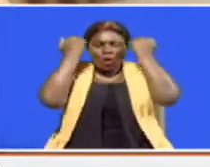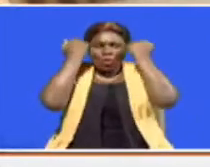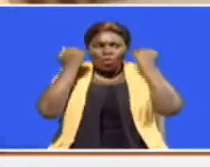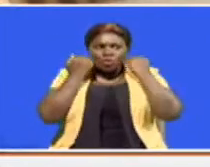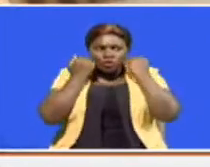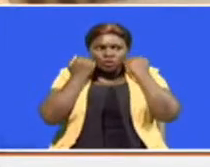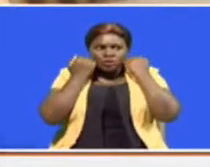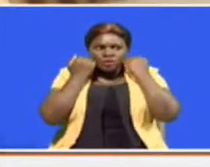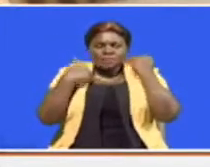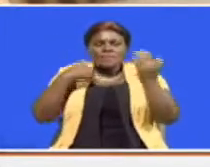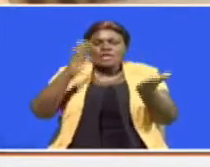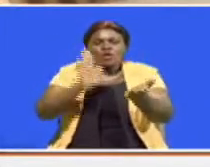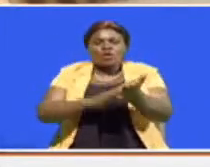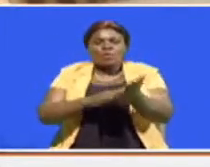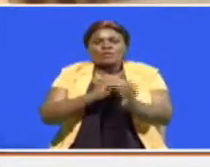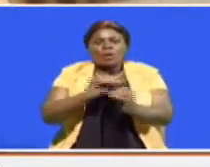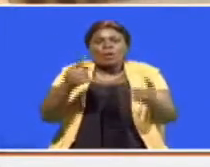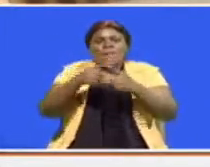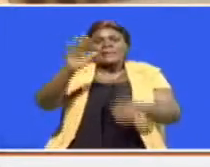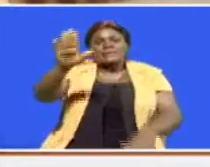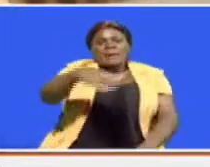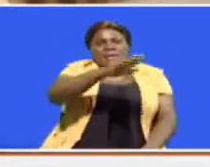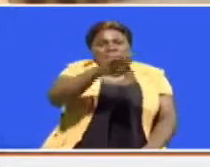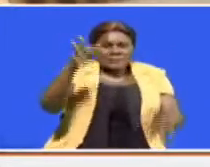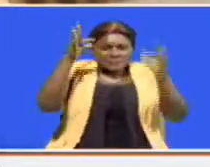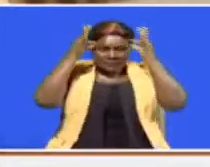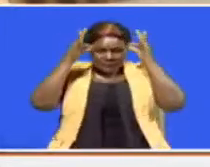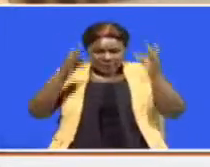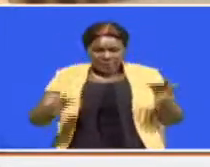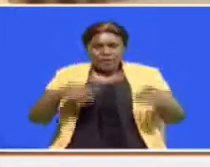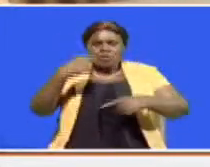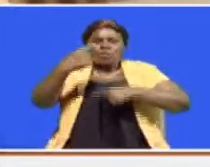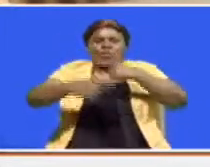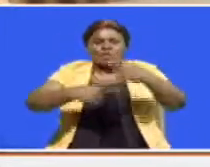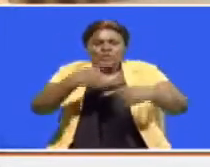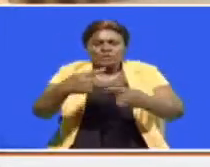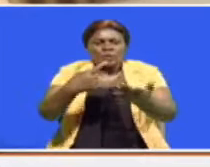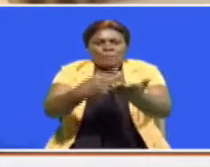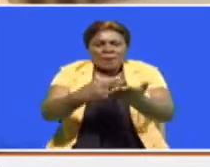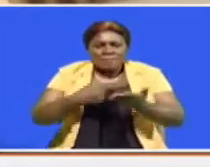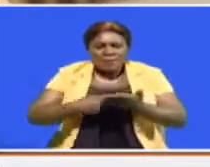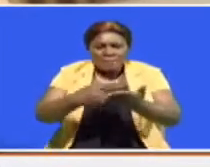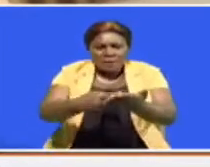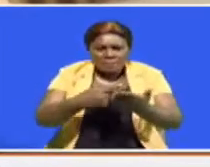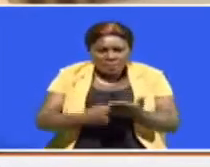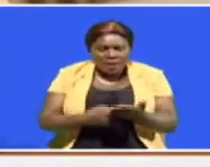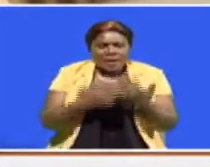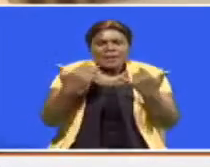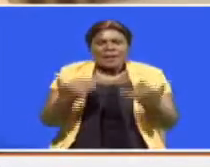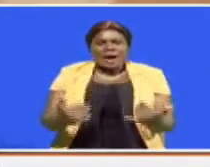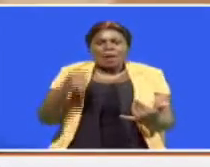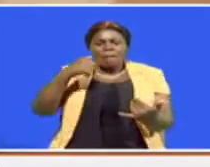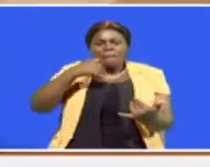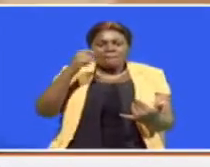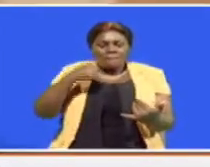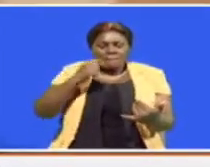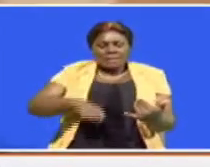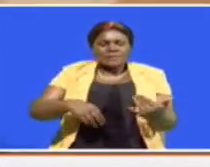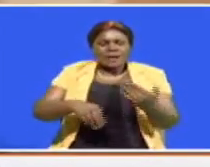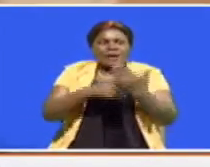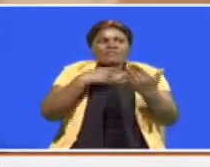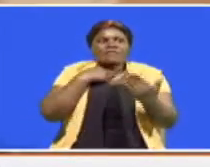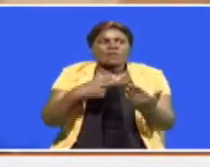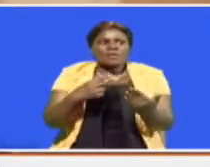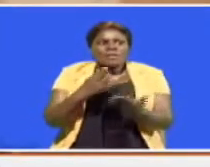is why you don't see me commenting on it, but parliament has chosen to continue discussing and debating it, and so therefore I have to add my voice. Orwoba